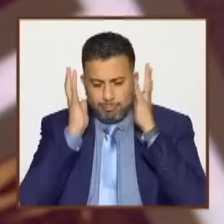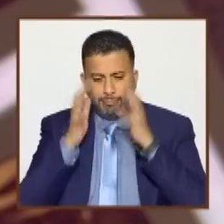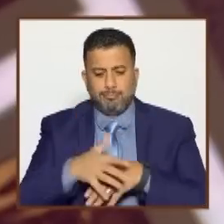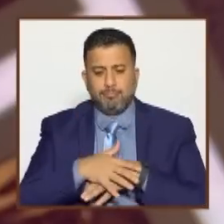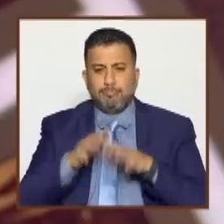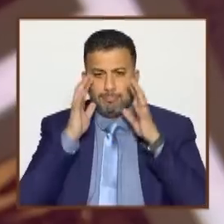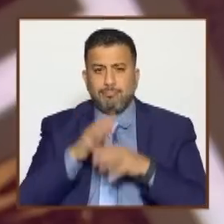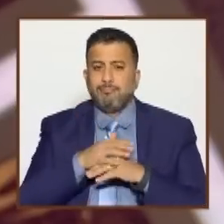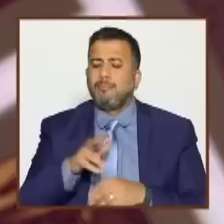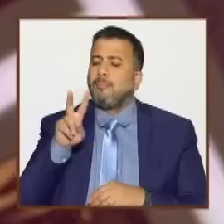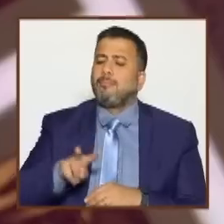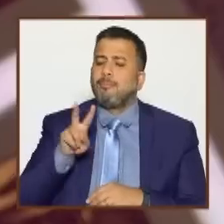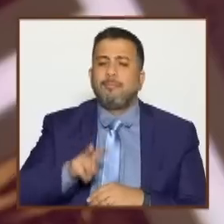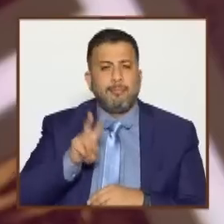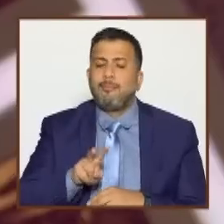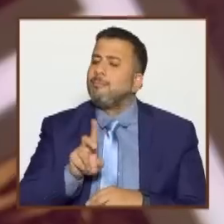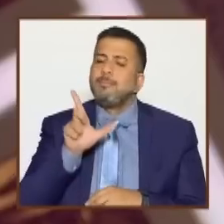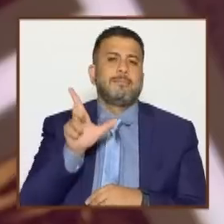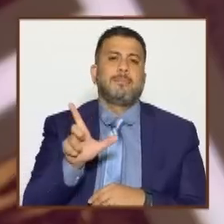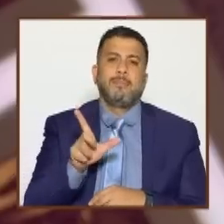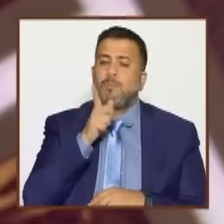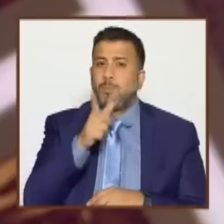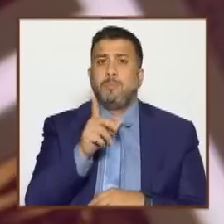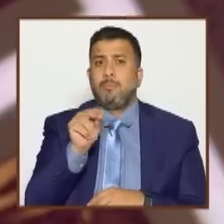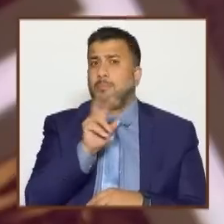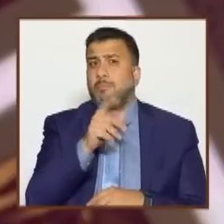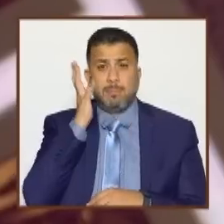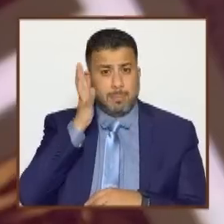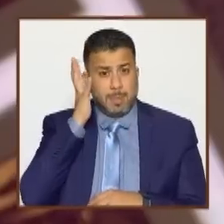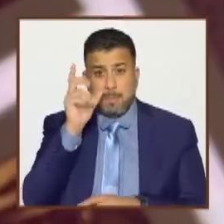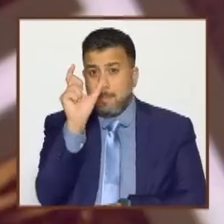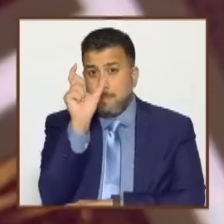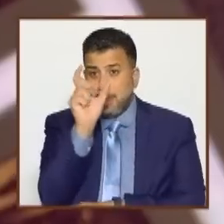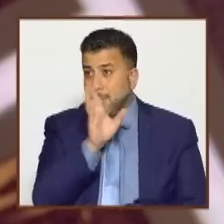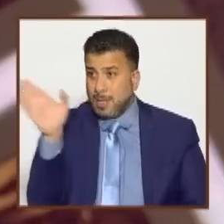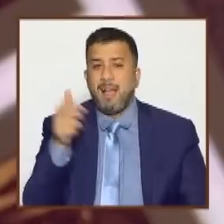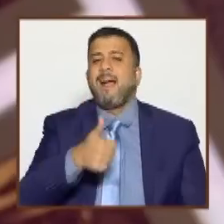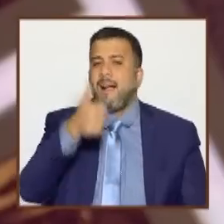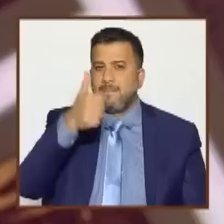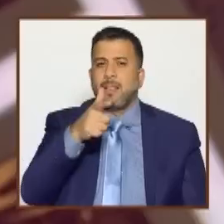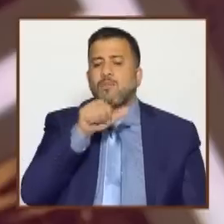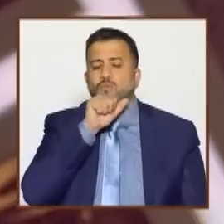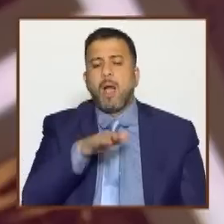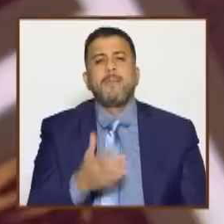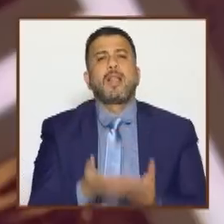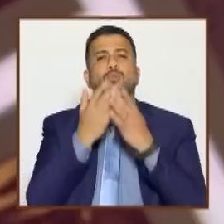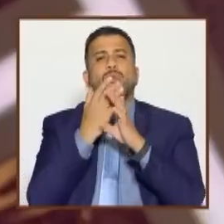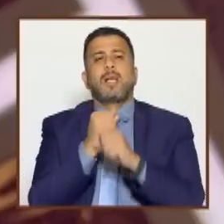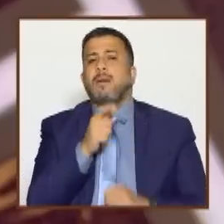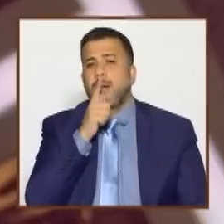فجمعوا الناس على إمام أو على أئمة، فلذلك صلاة التراويح في المساجد أفضل، خاصة وأن النبي عليه الصلاة والسلام